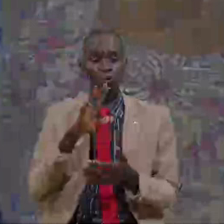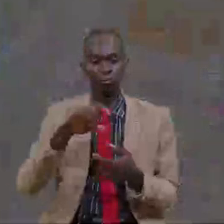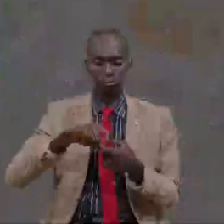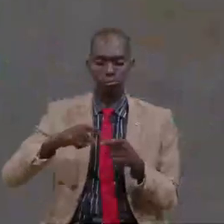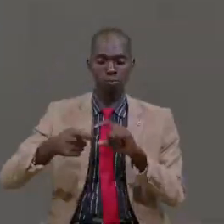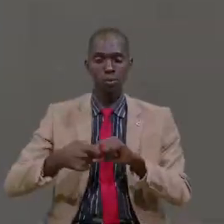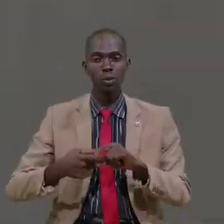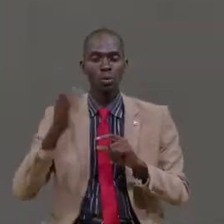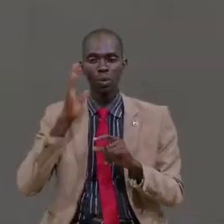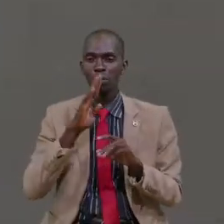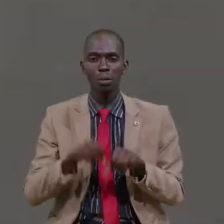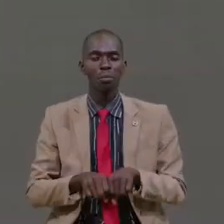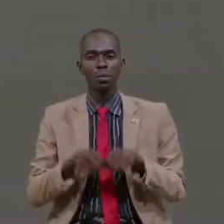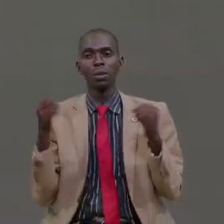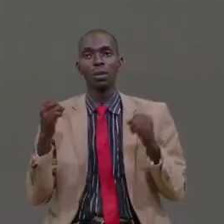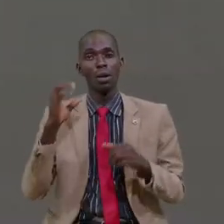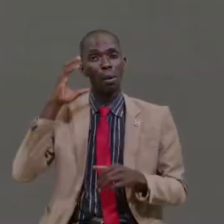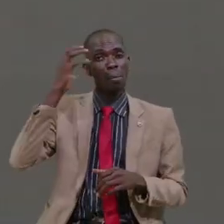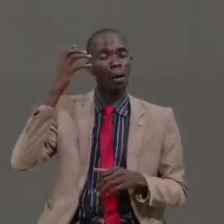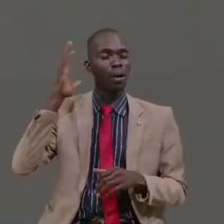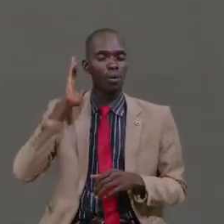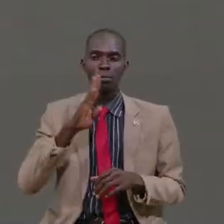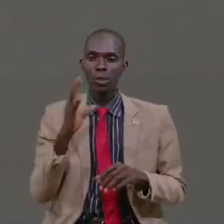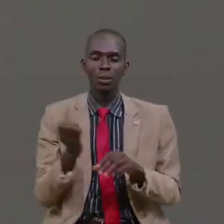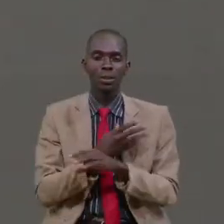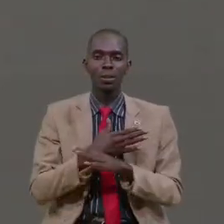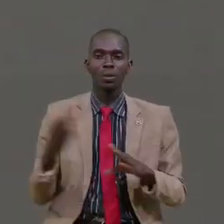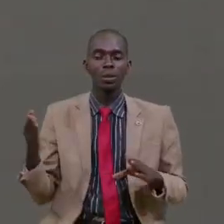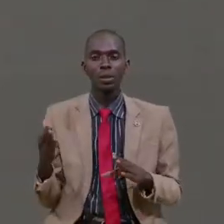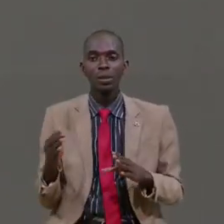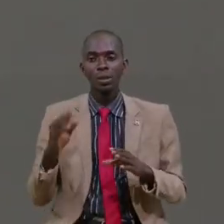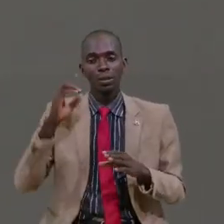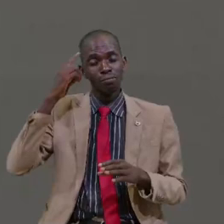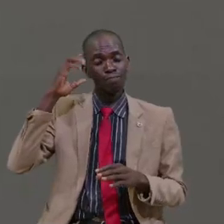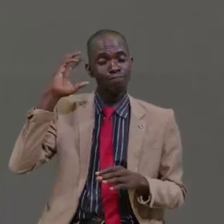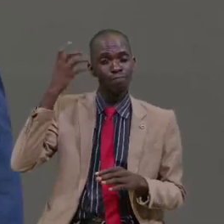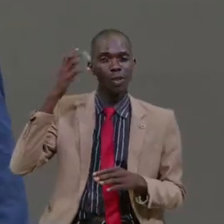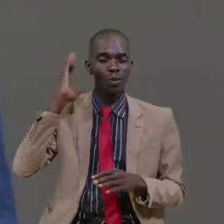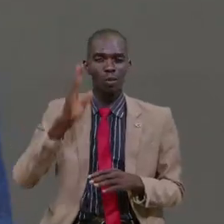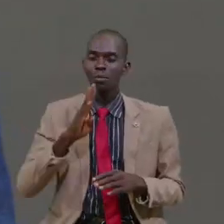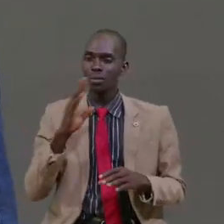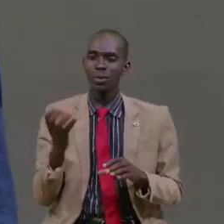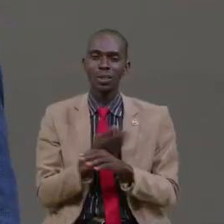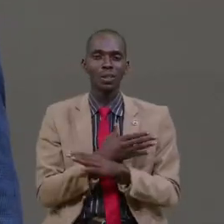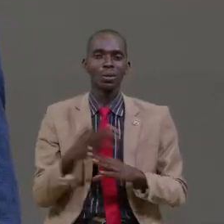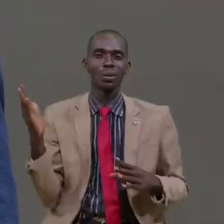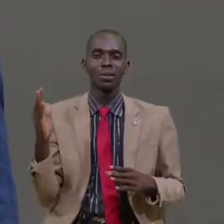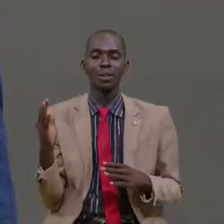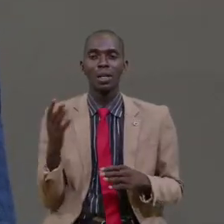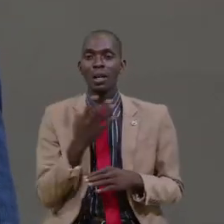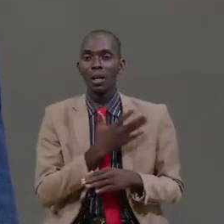Tes chaînes seront brisées. La folie va disparaître. L'insanité va